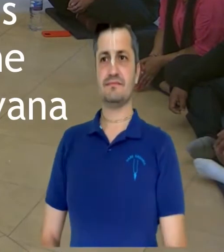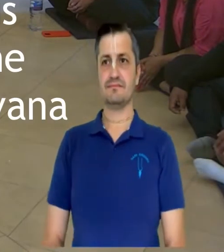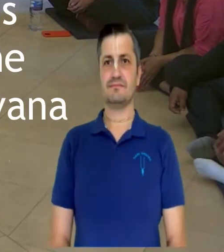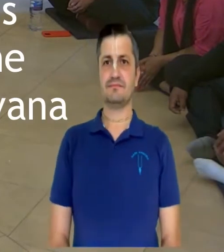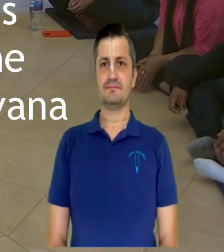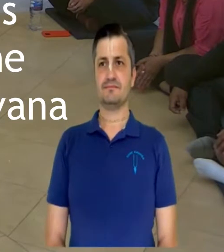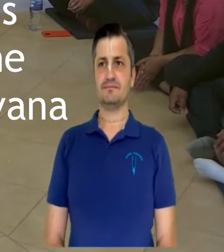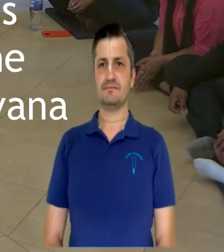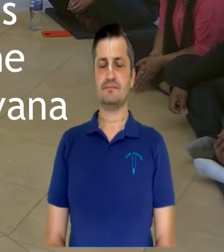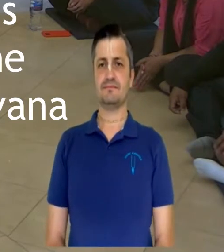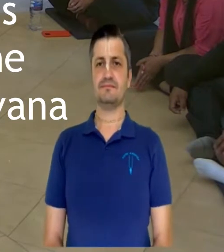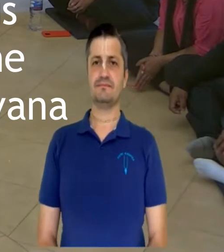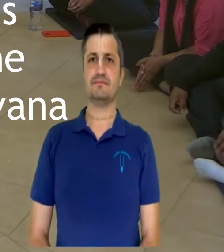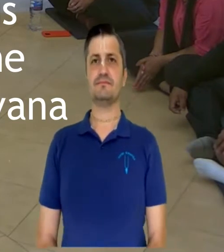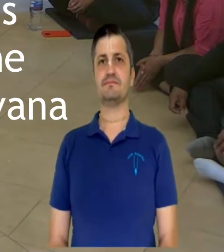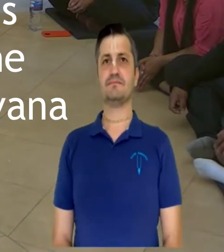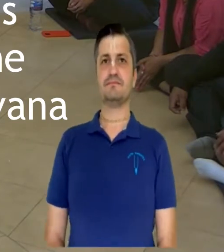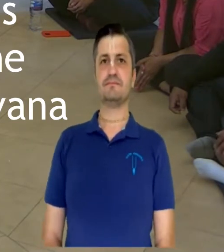जय राधा